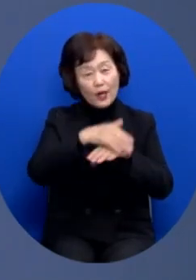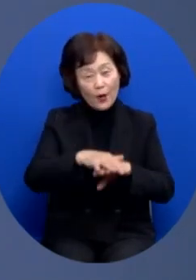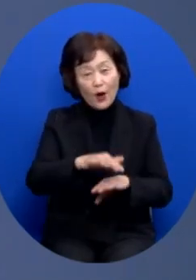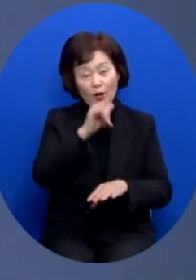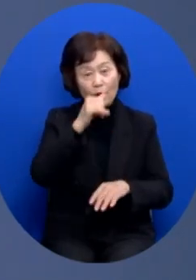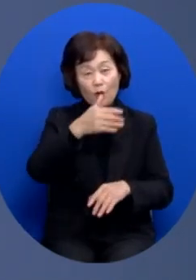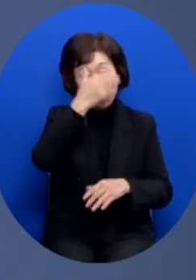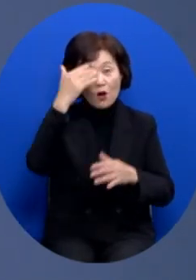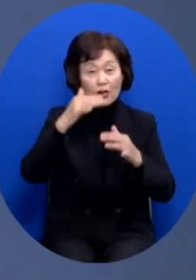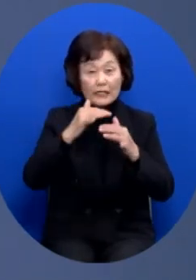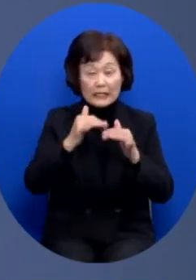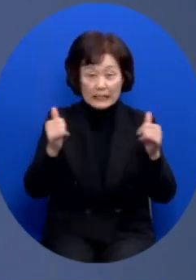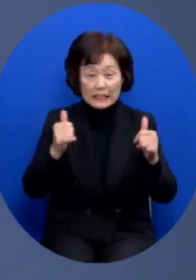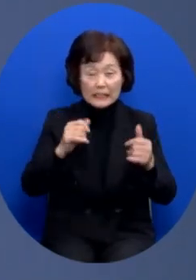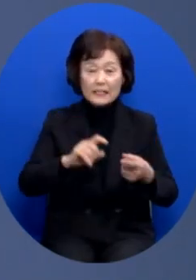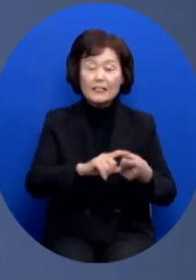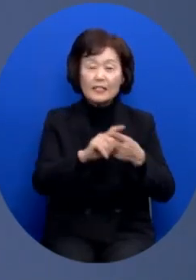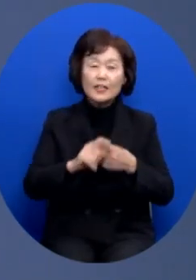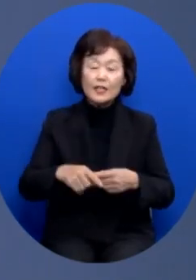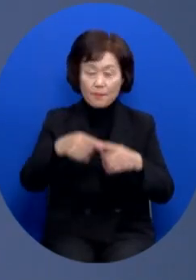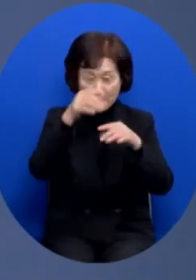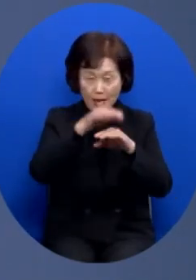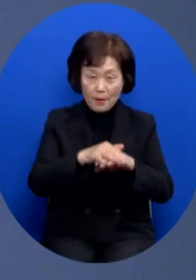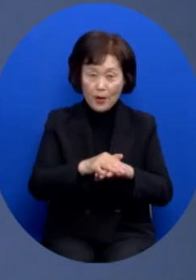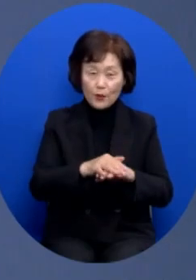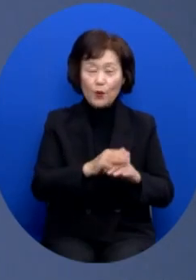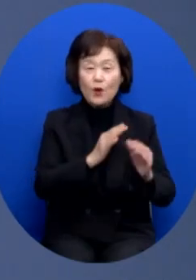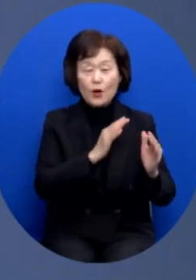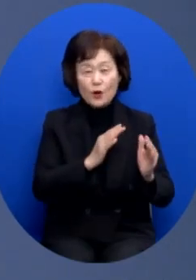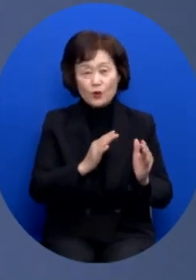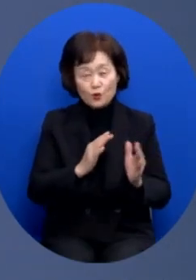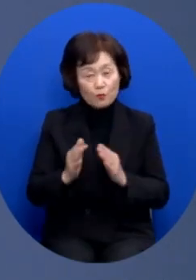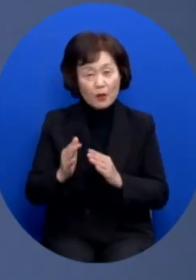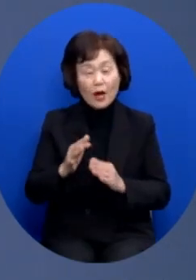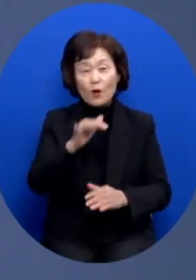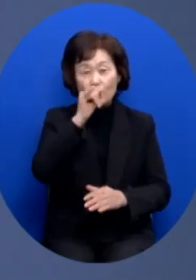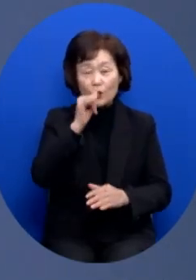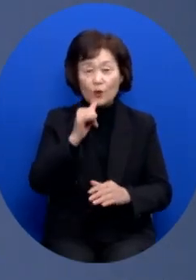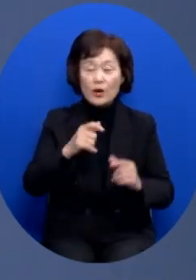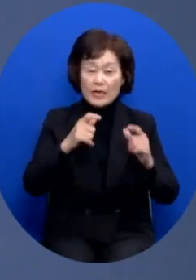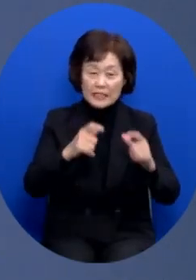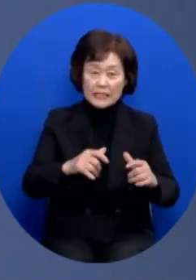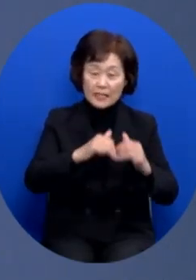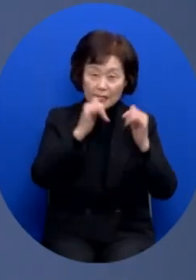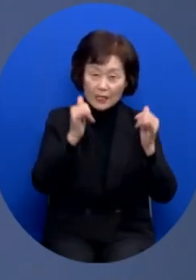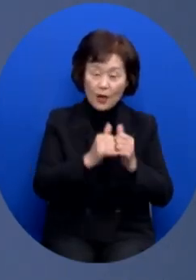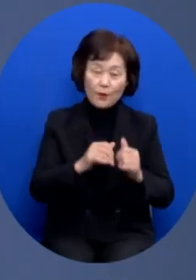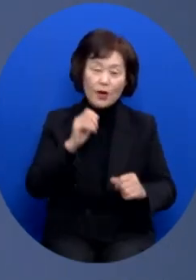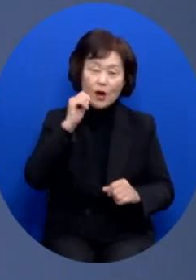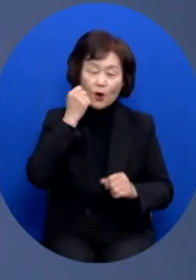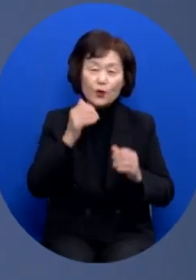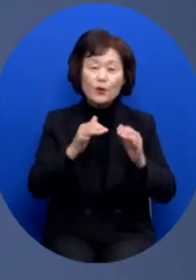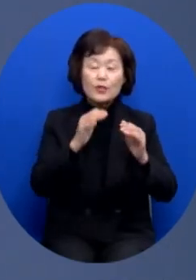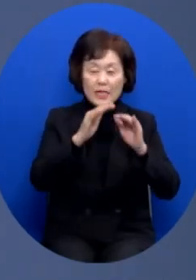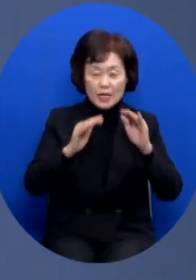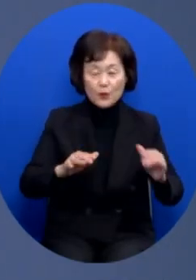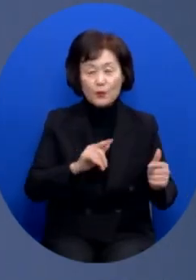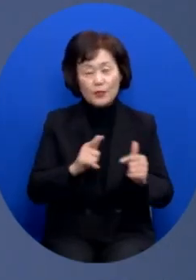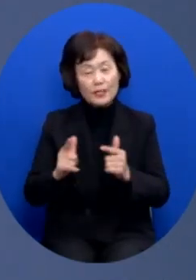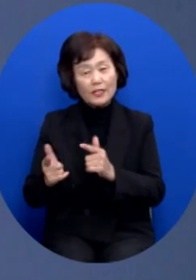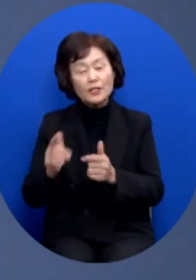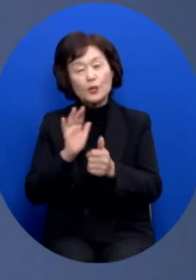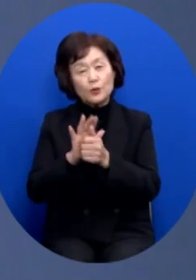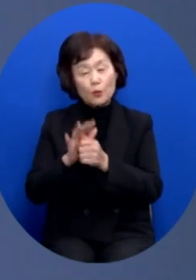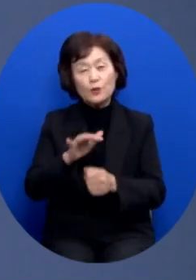있고 지역사회를 위한 장학사업과 불이웃 돕기 그리고 어렵고 힘든 교회를 지원하기